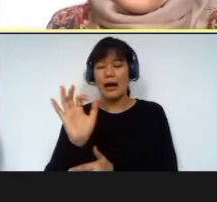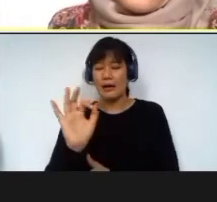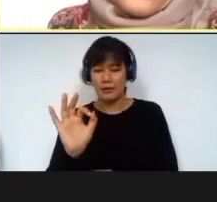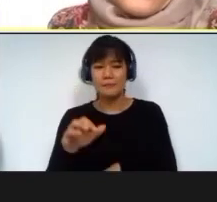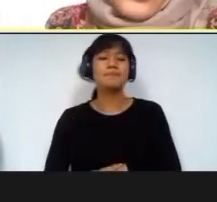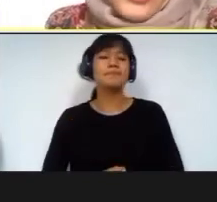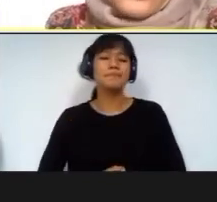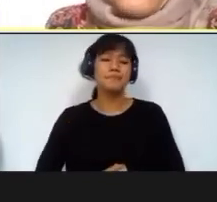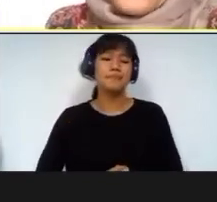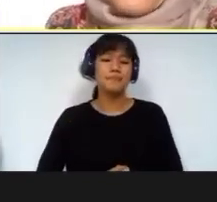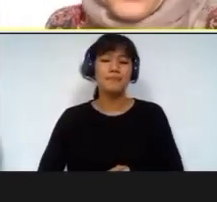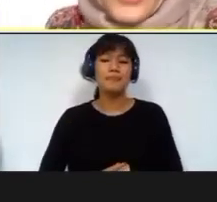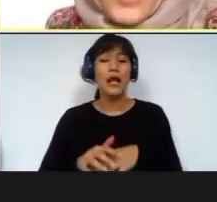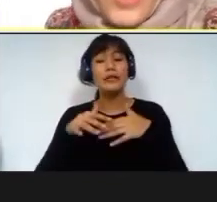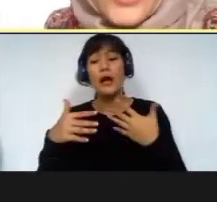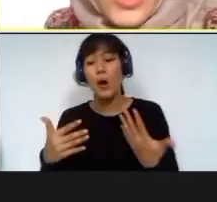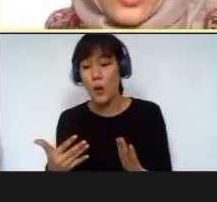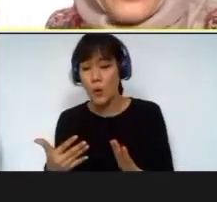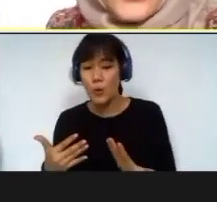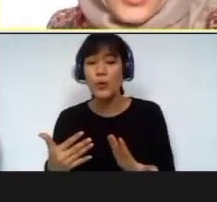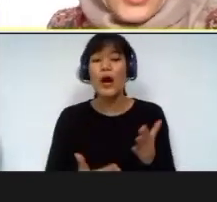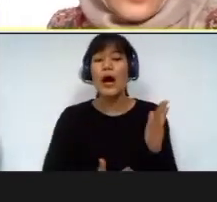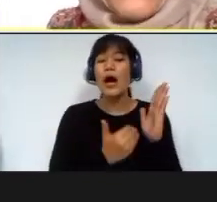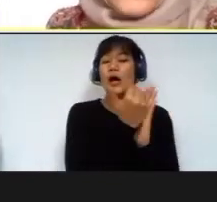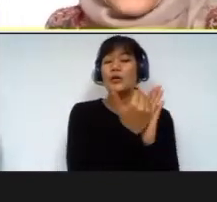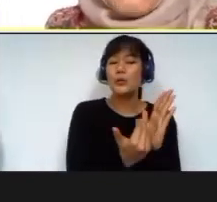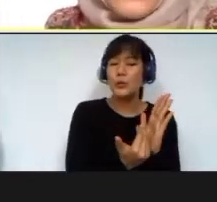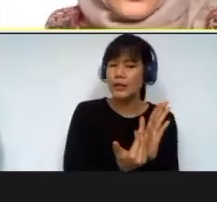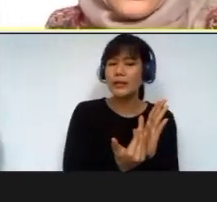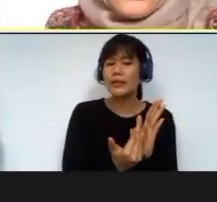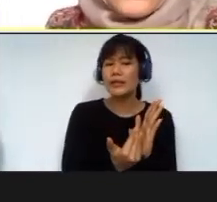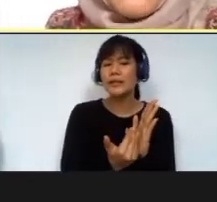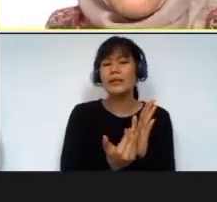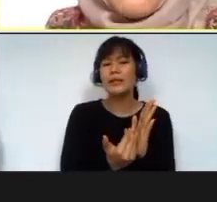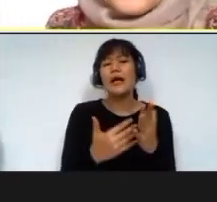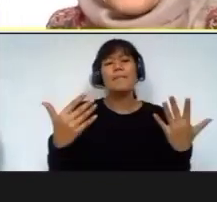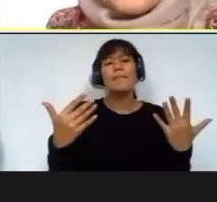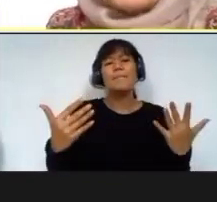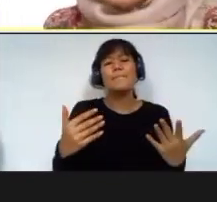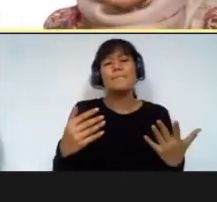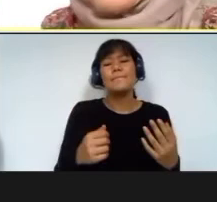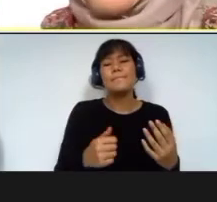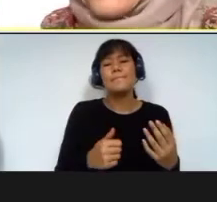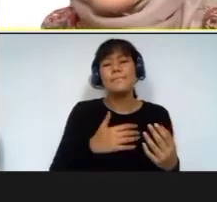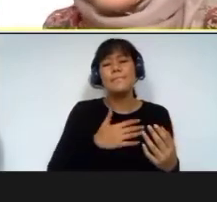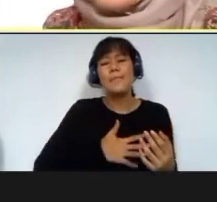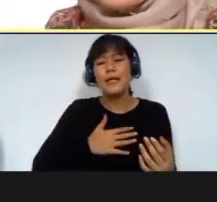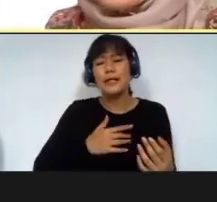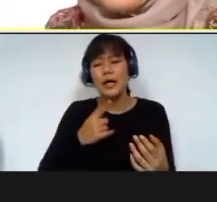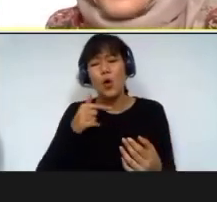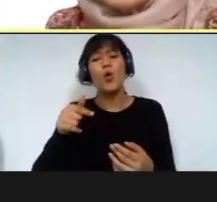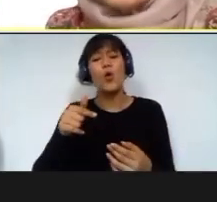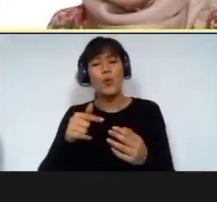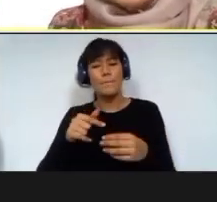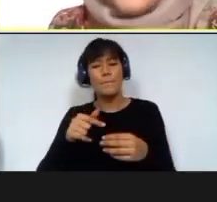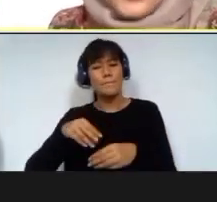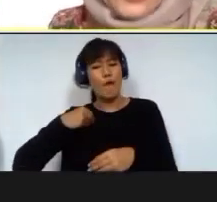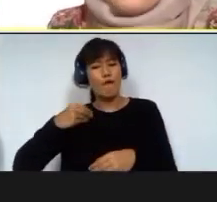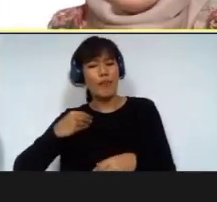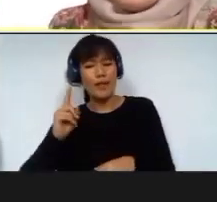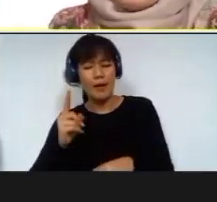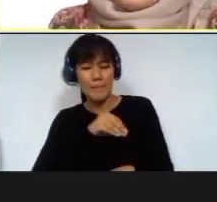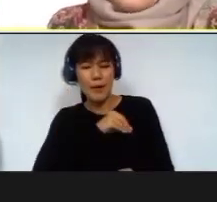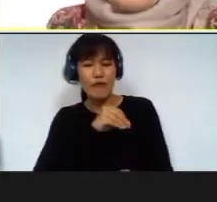gitu. Atau bagaimana regulasi atau kebijakan itu mereka merasakan manfaat dari sebuah